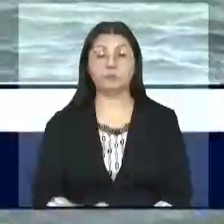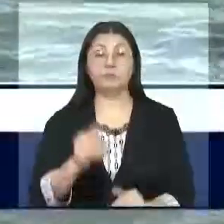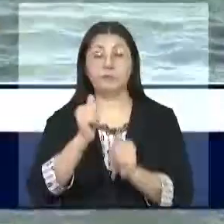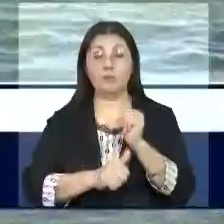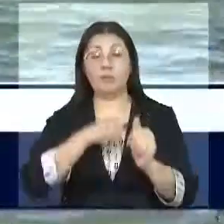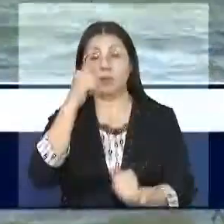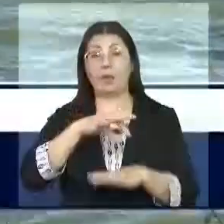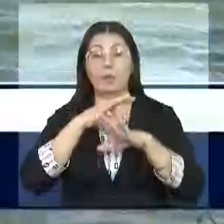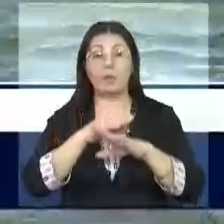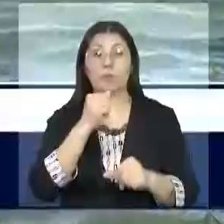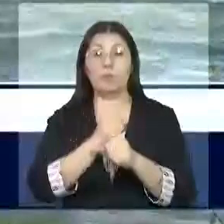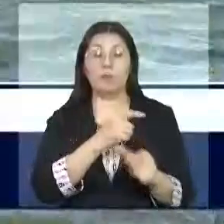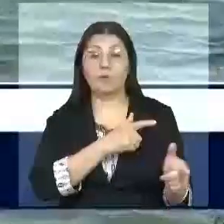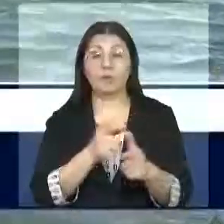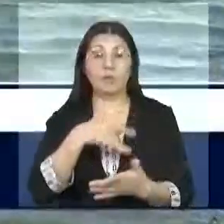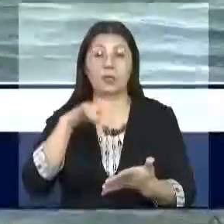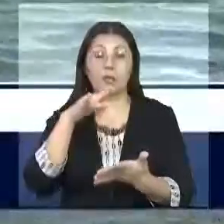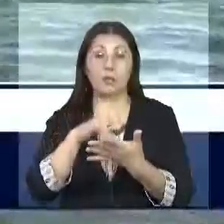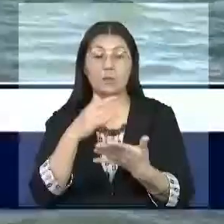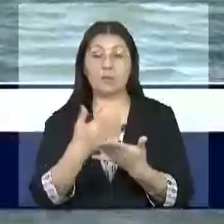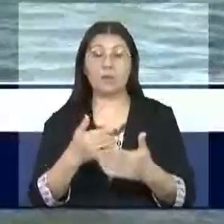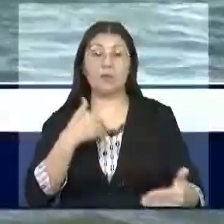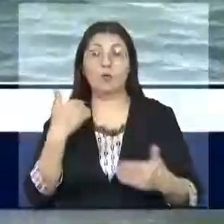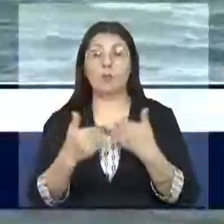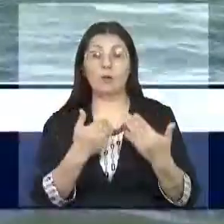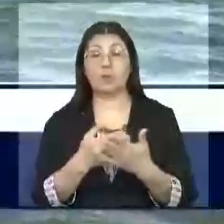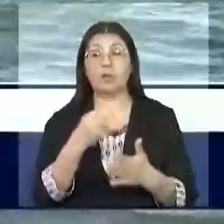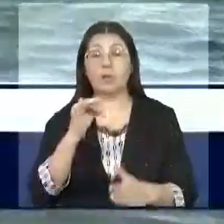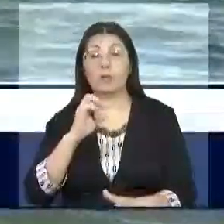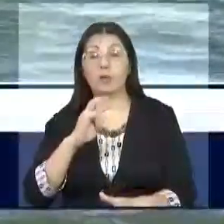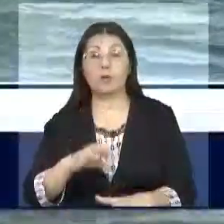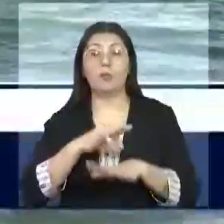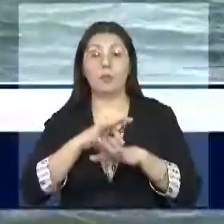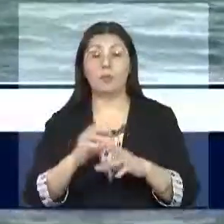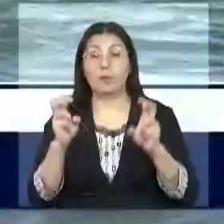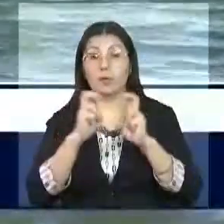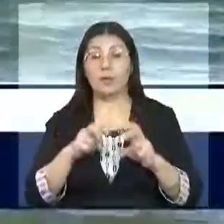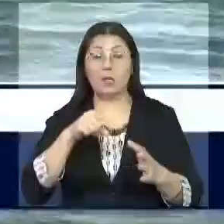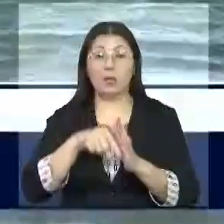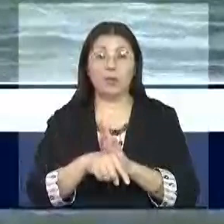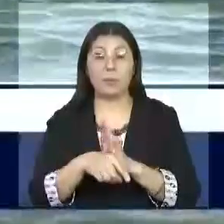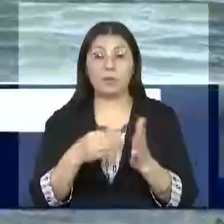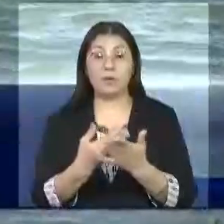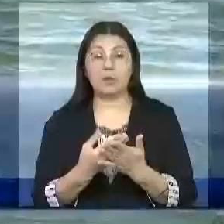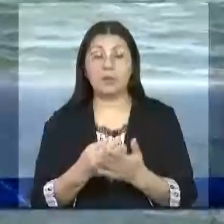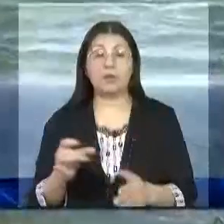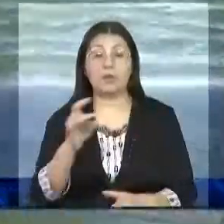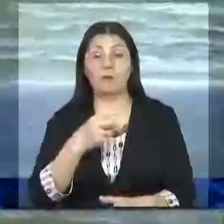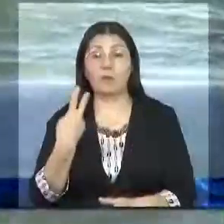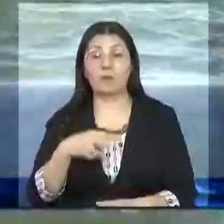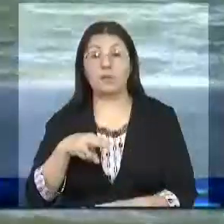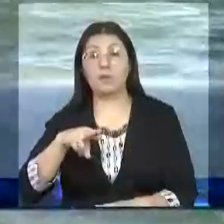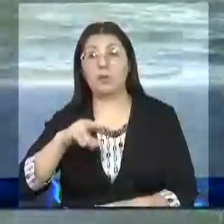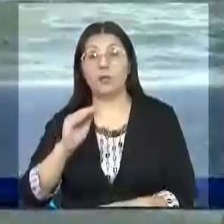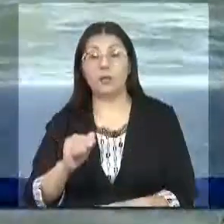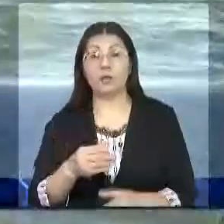Ежегодно мы проводим работу по подготовке в городе мест для купания. В этом году в течение июня месяца мы проверяли и очищали дно рек в районе 20 пляжей от